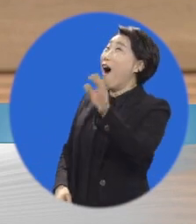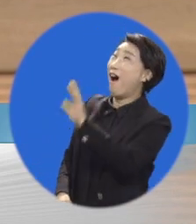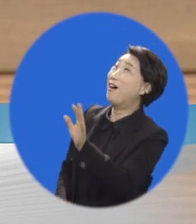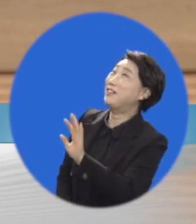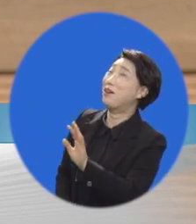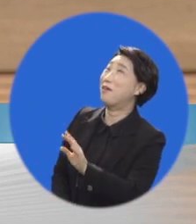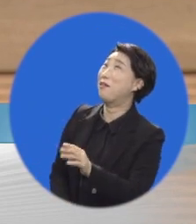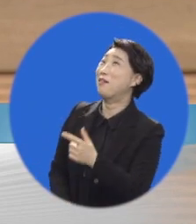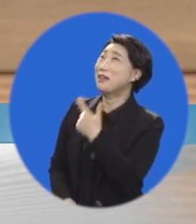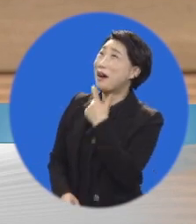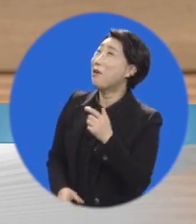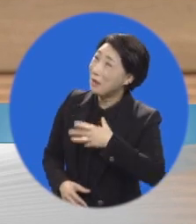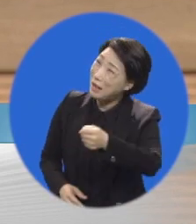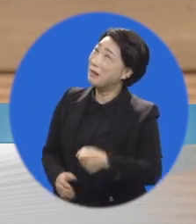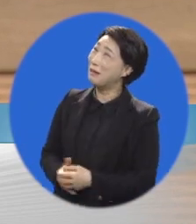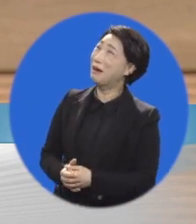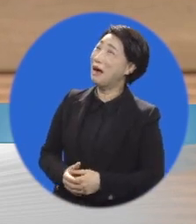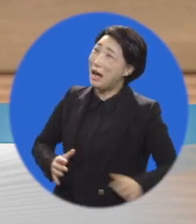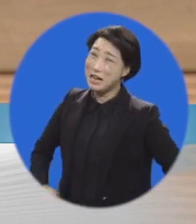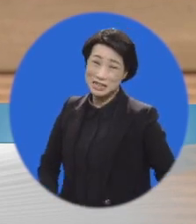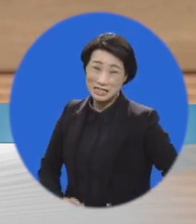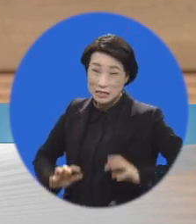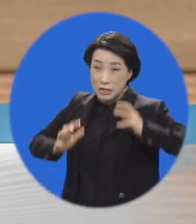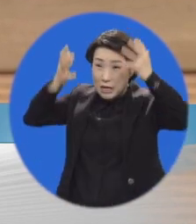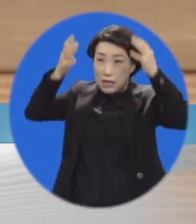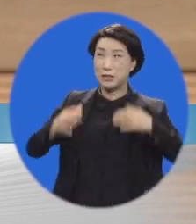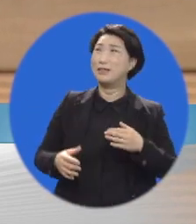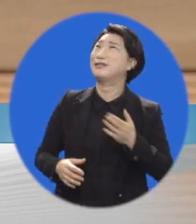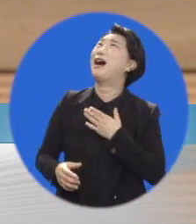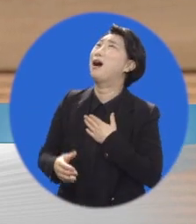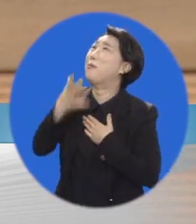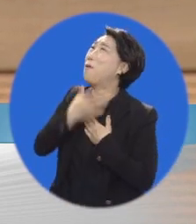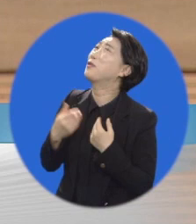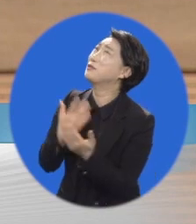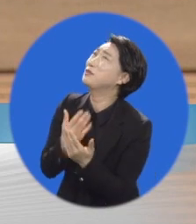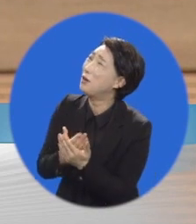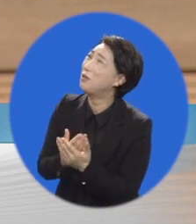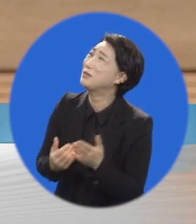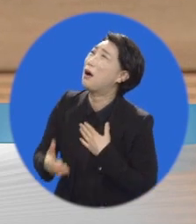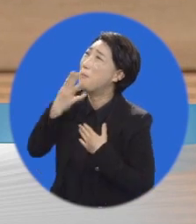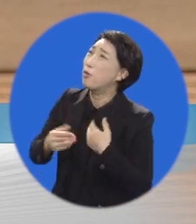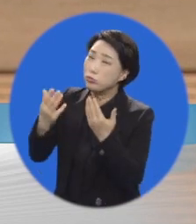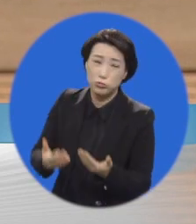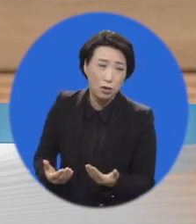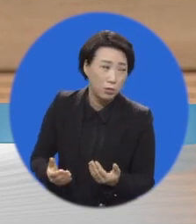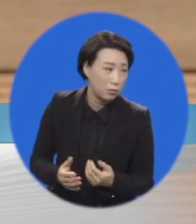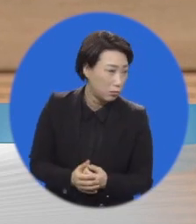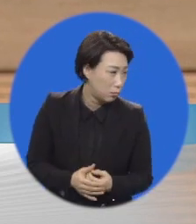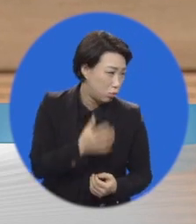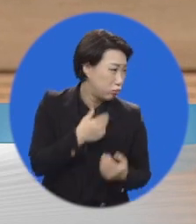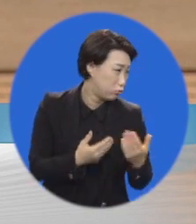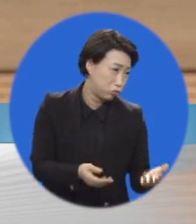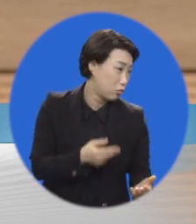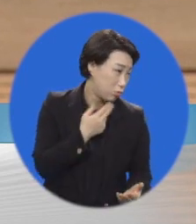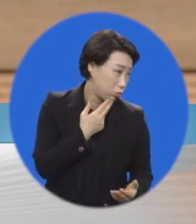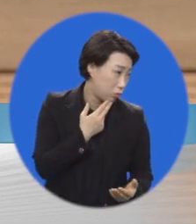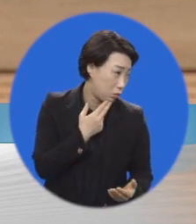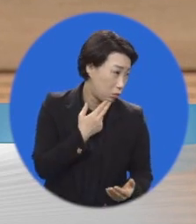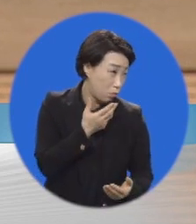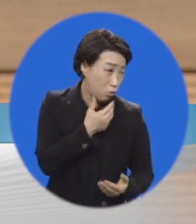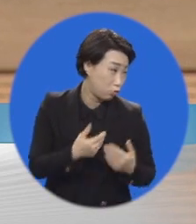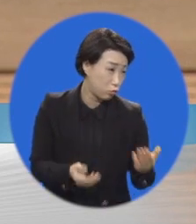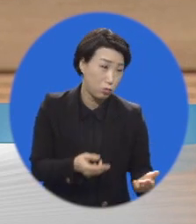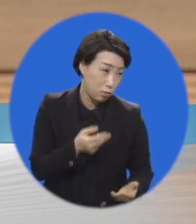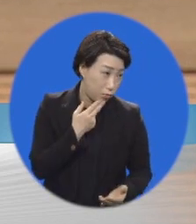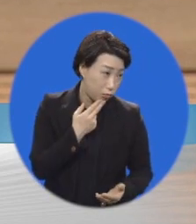야곱입니다. 부르지 않겠어. 나에게도 복을 허락해 주세요. 줄 복이 별로 없다. 별로